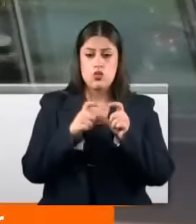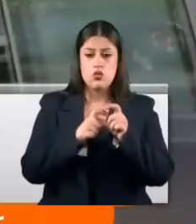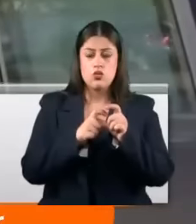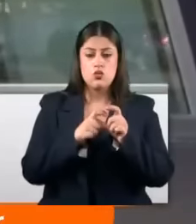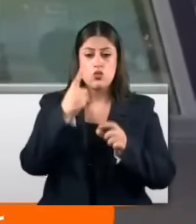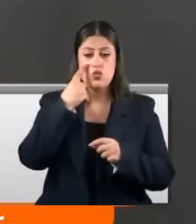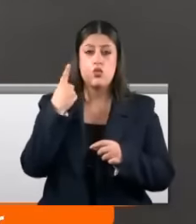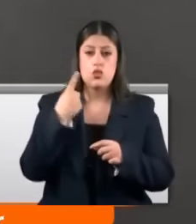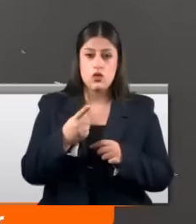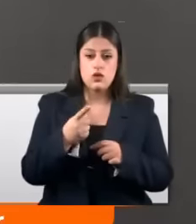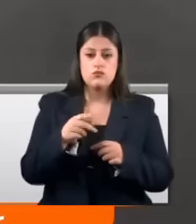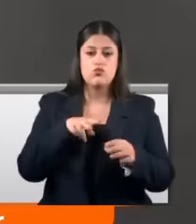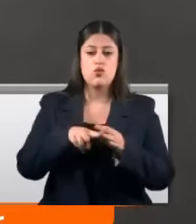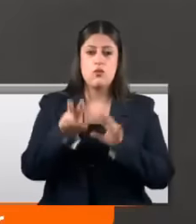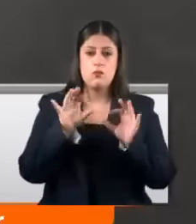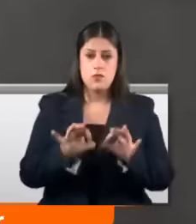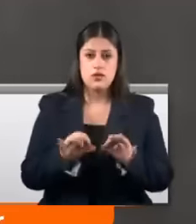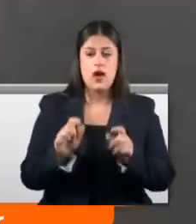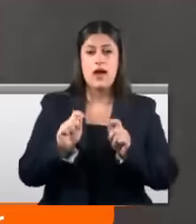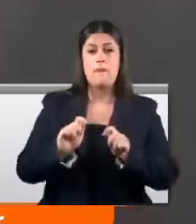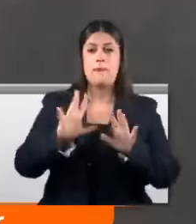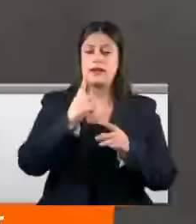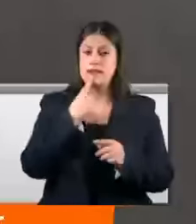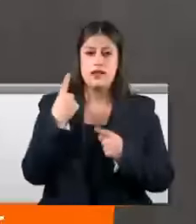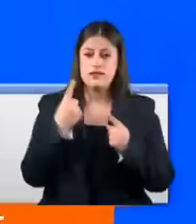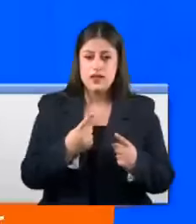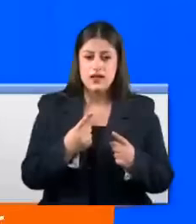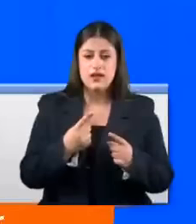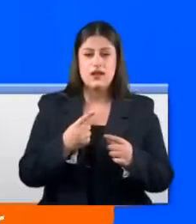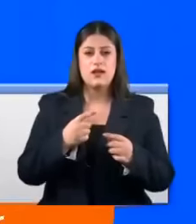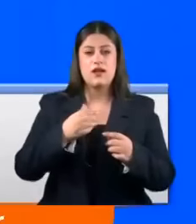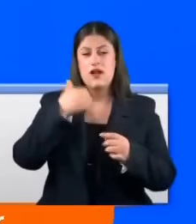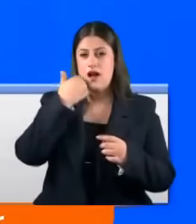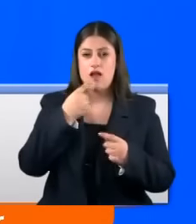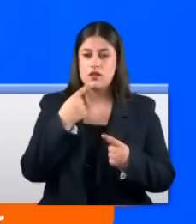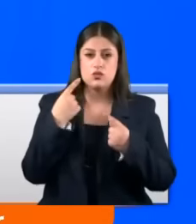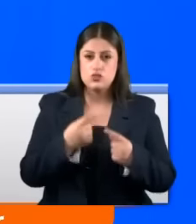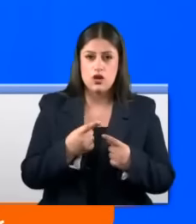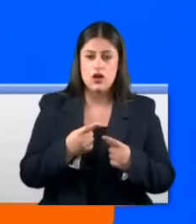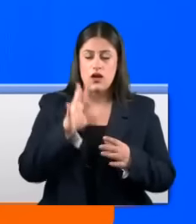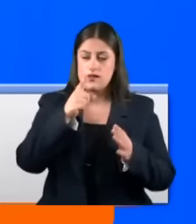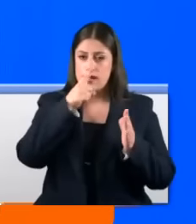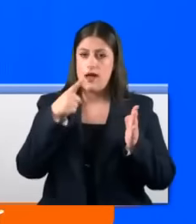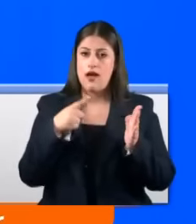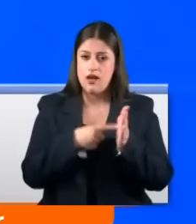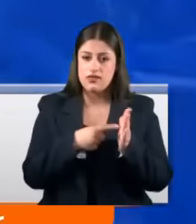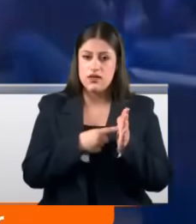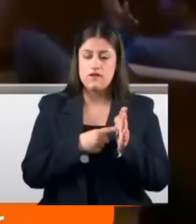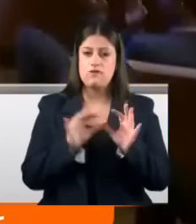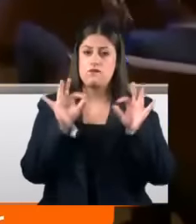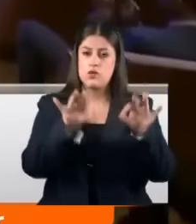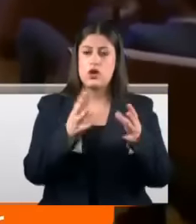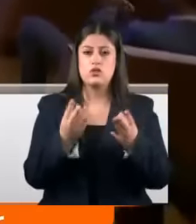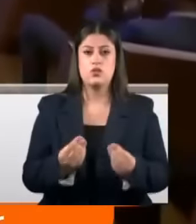artık yollarda. Yapamazsınız diyenlere, çamur atanlara rağmen hedefimize ulaştık.